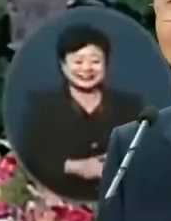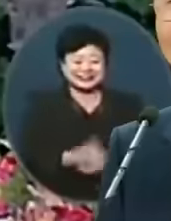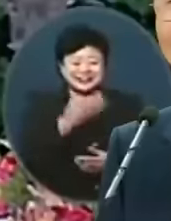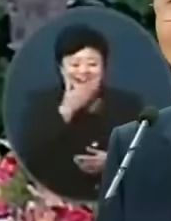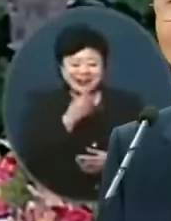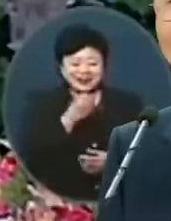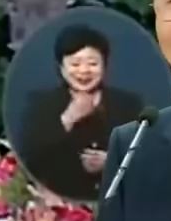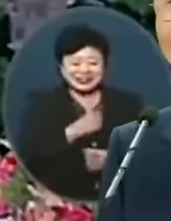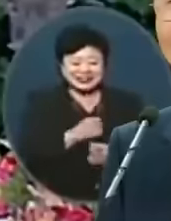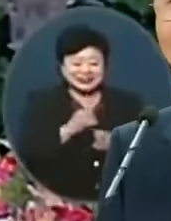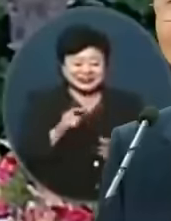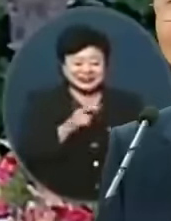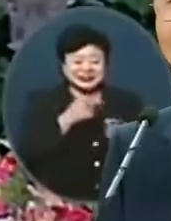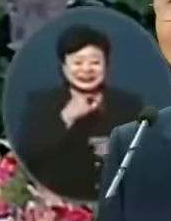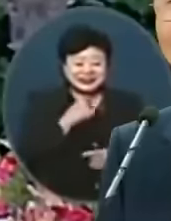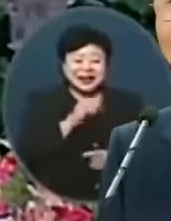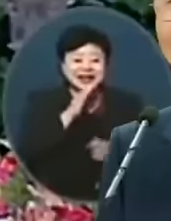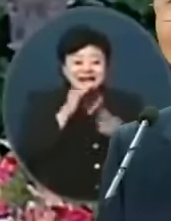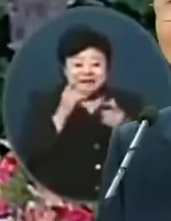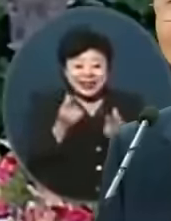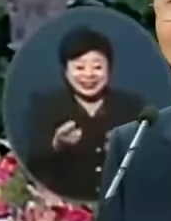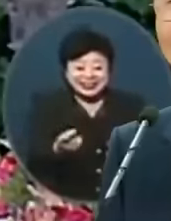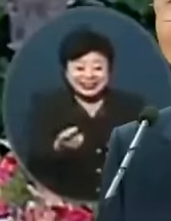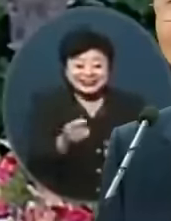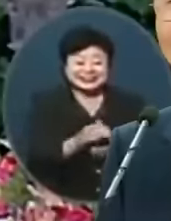행복하게 살고 싶은 사람은 아멘 하십시오.